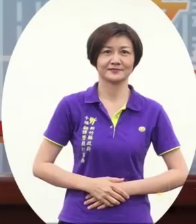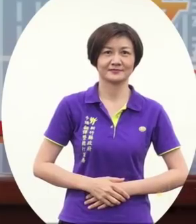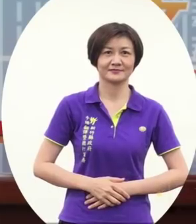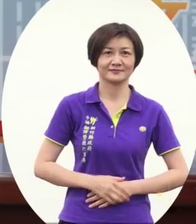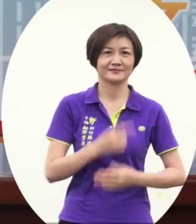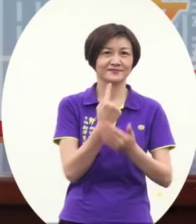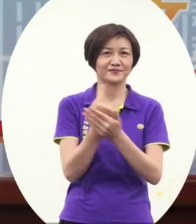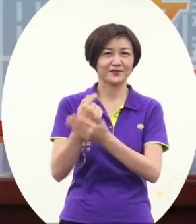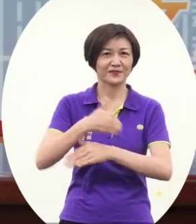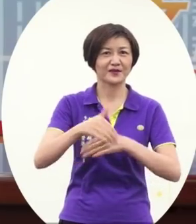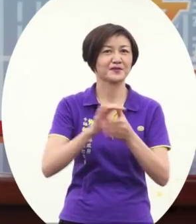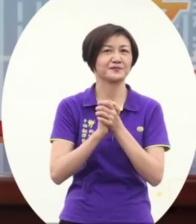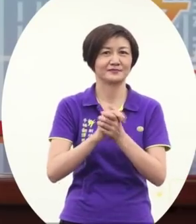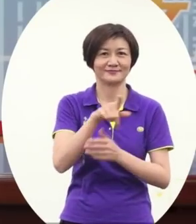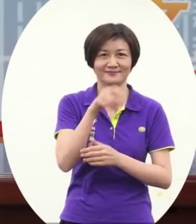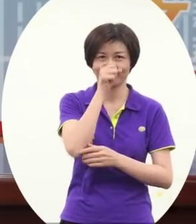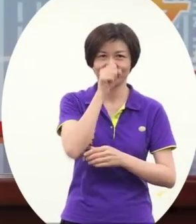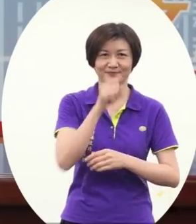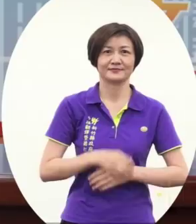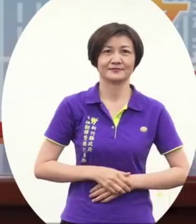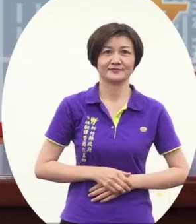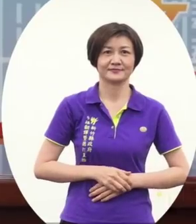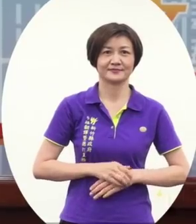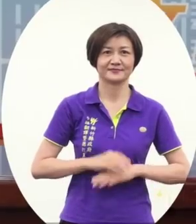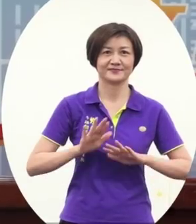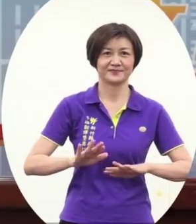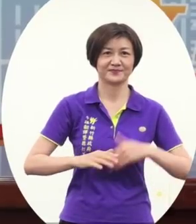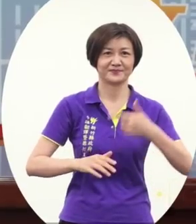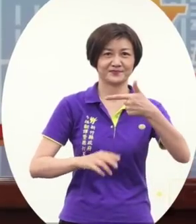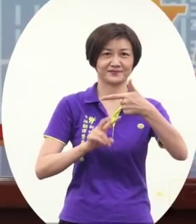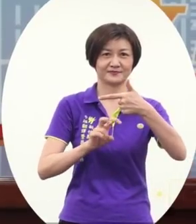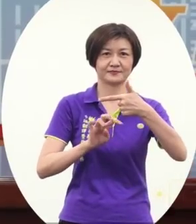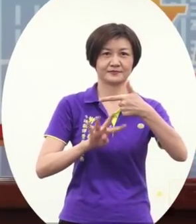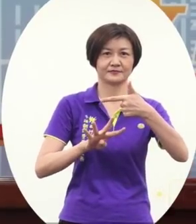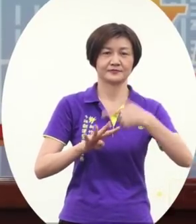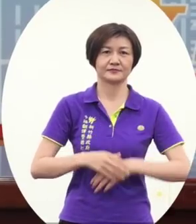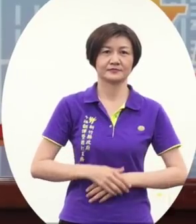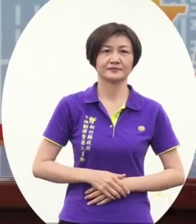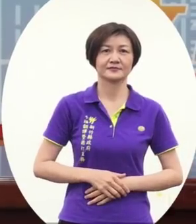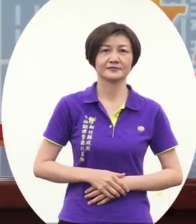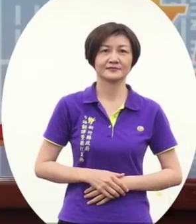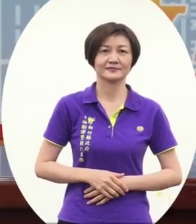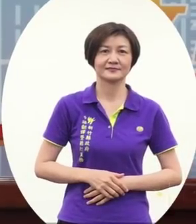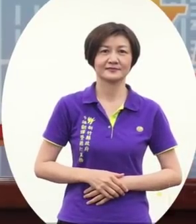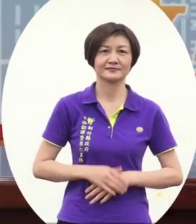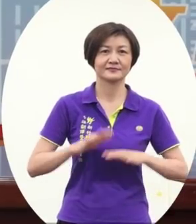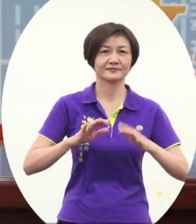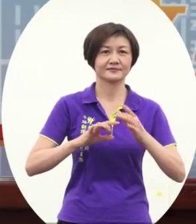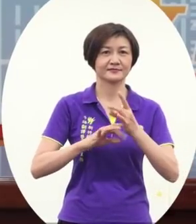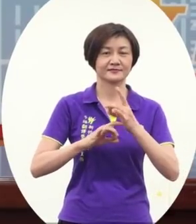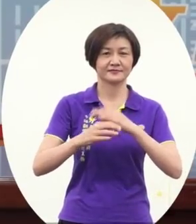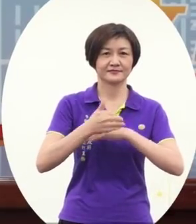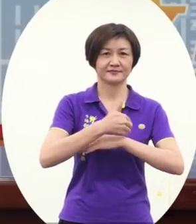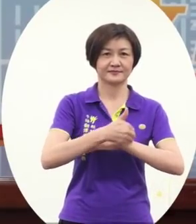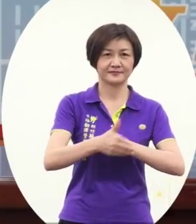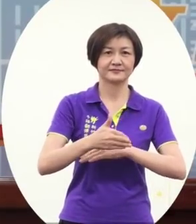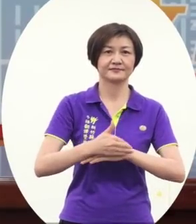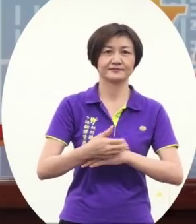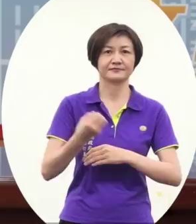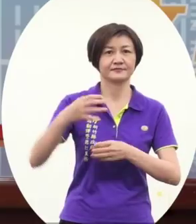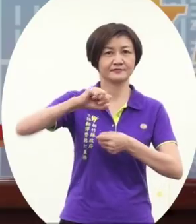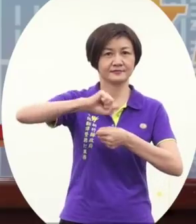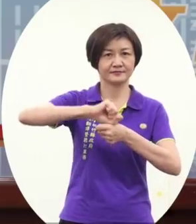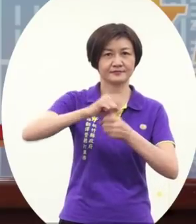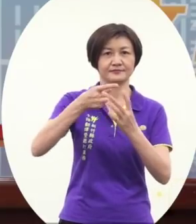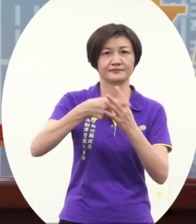各位乡亲朋友，大家好。今天是6月24号，本县新增5个个